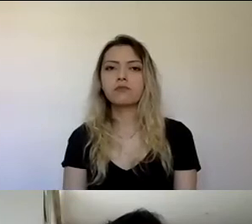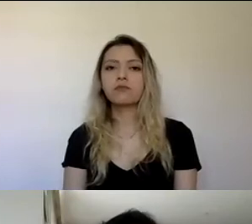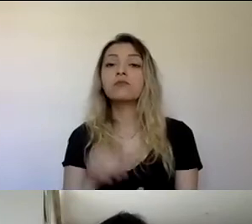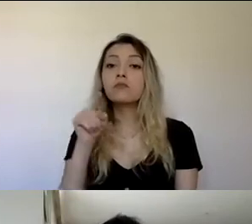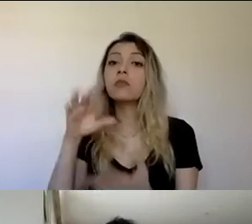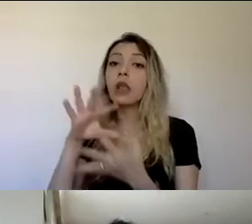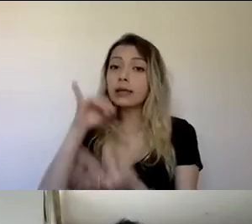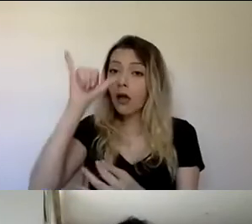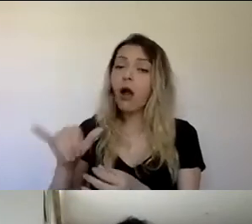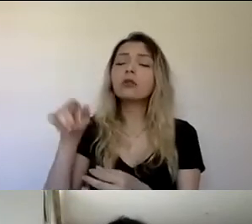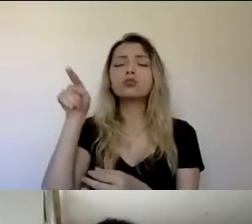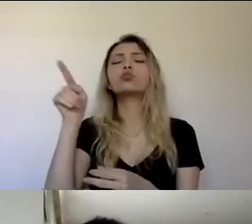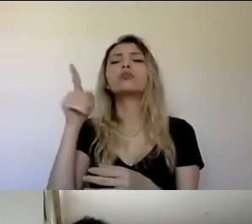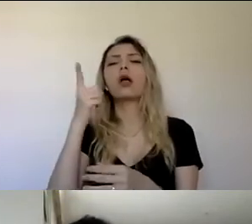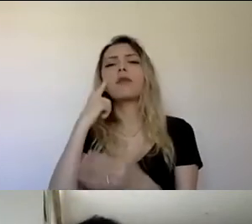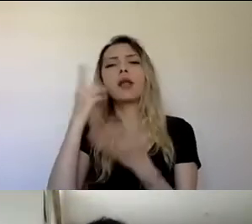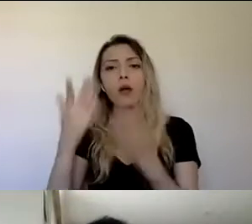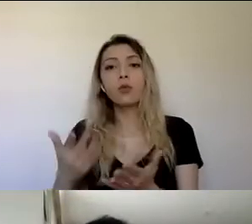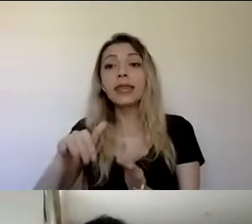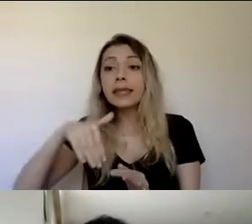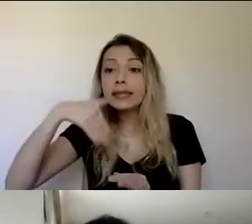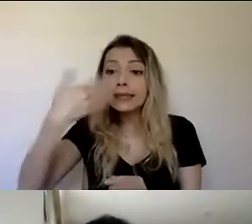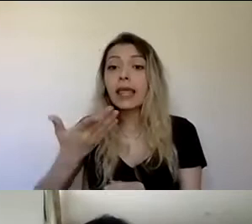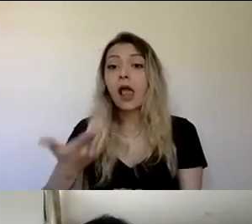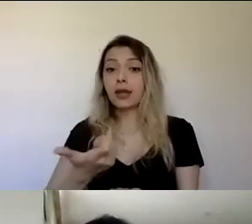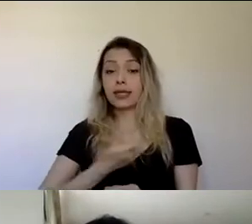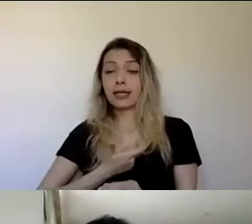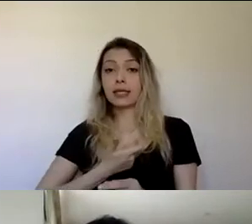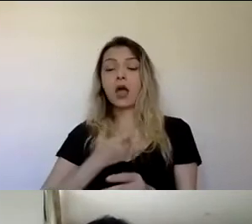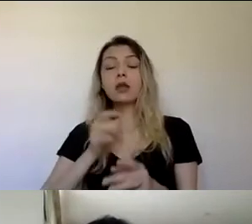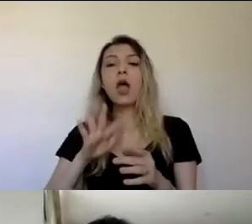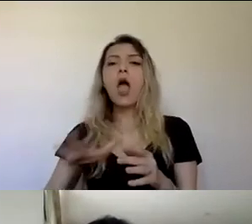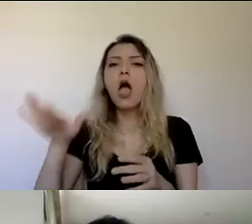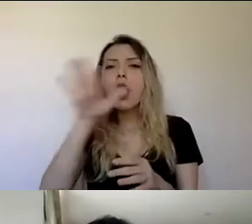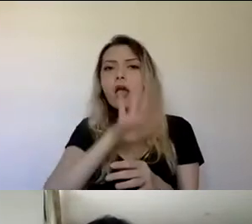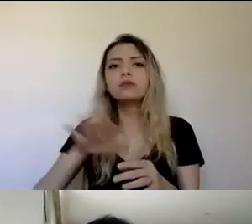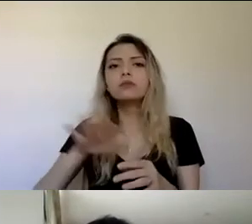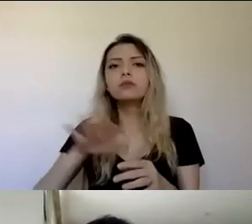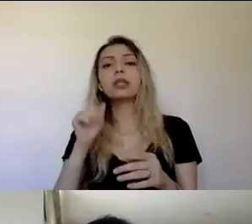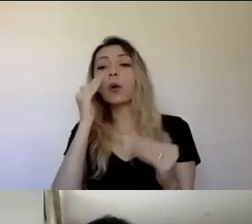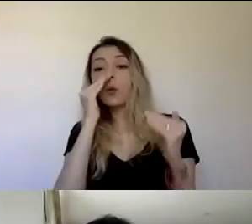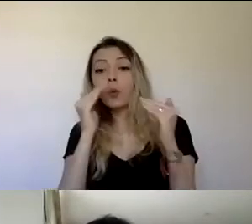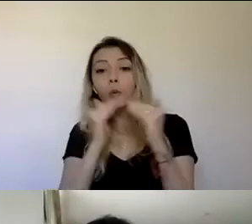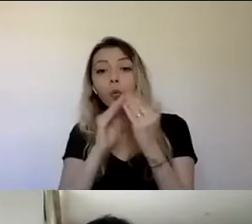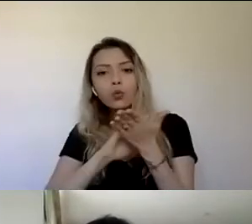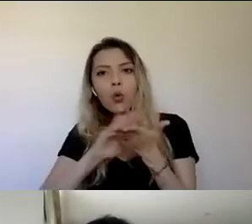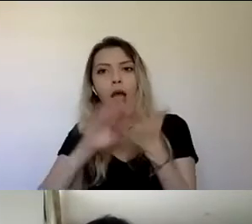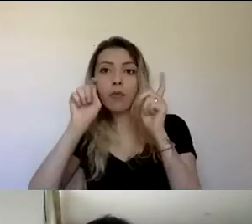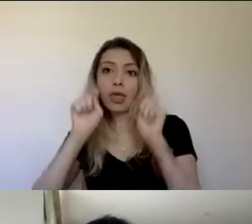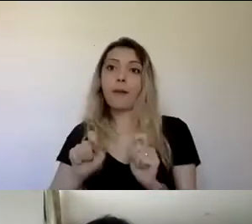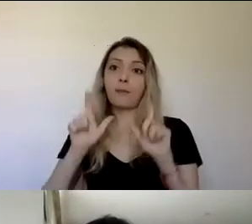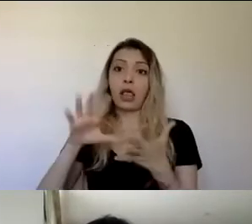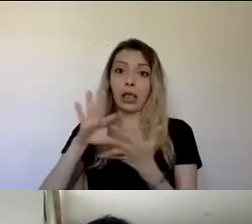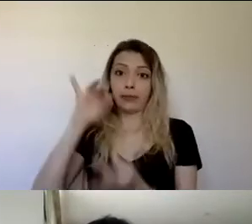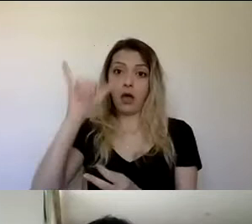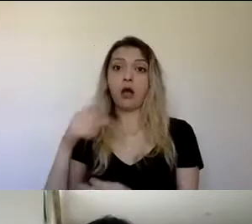adapte eder. Yani mevzuatını, tüm yasalarını adapte eder. Adapte ettikten sonra